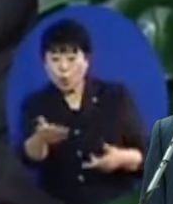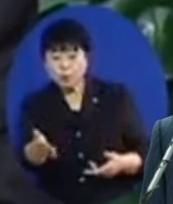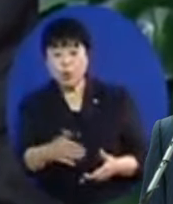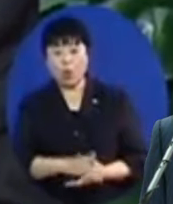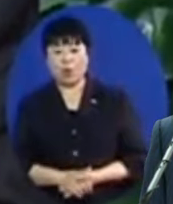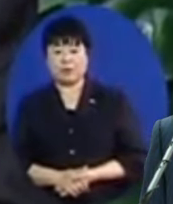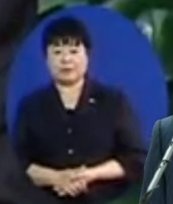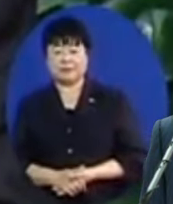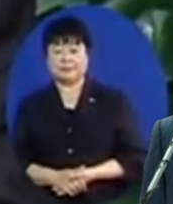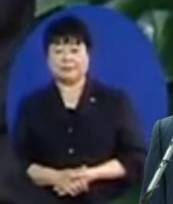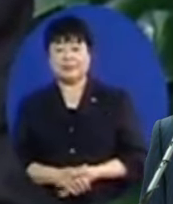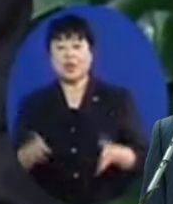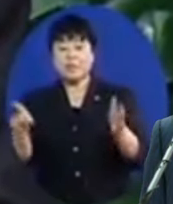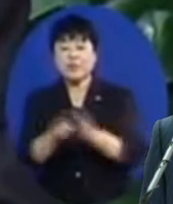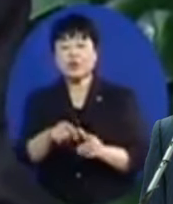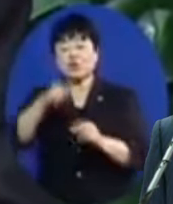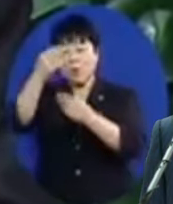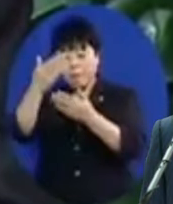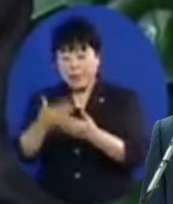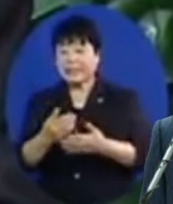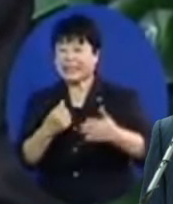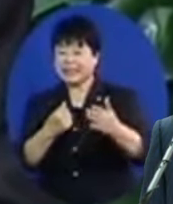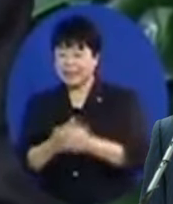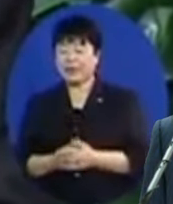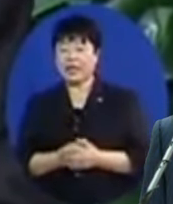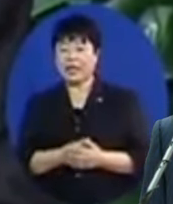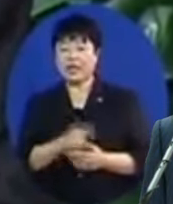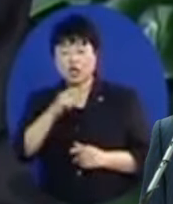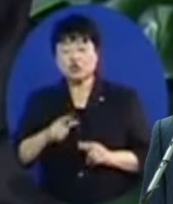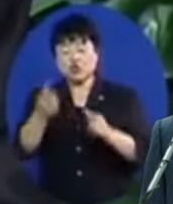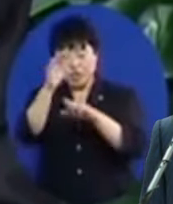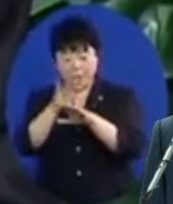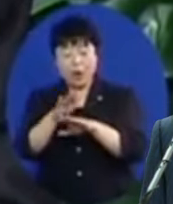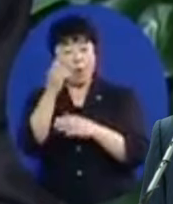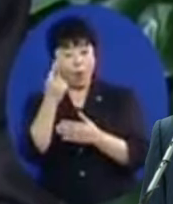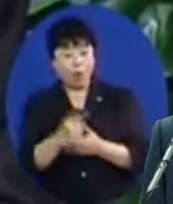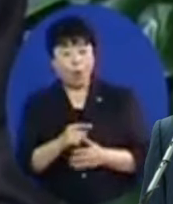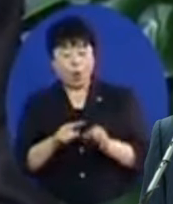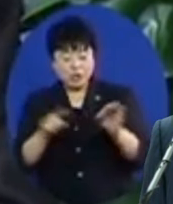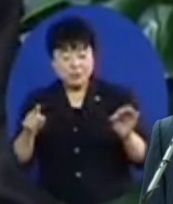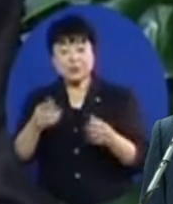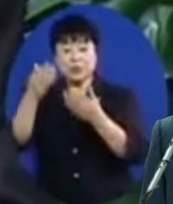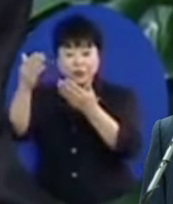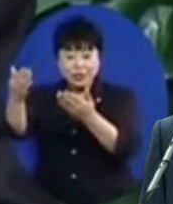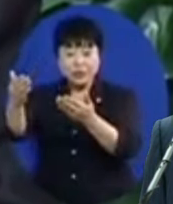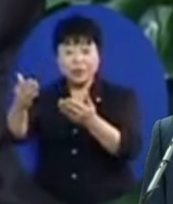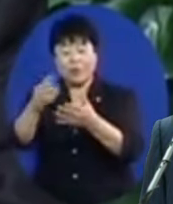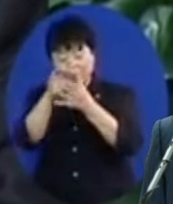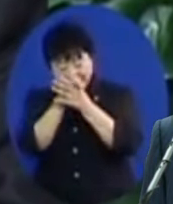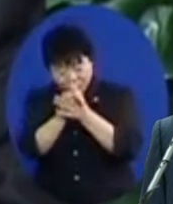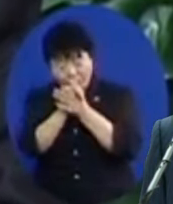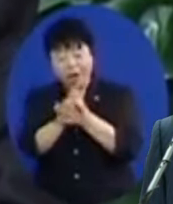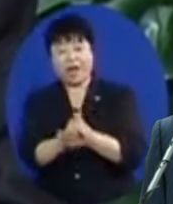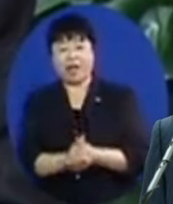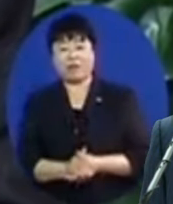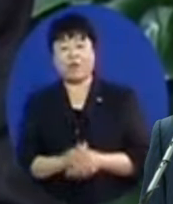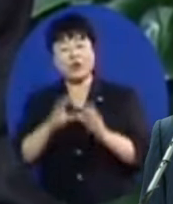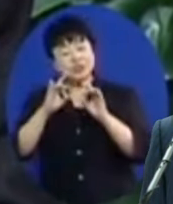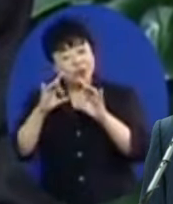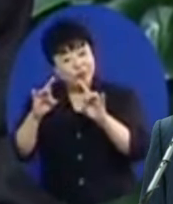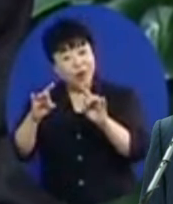됩니다. 믿고 구원을 받았으니까 주일 예배 나오고 십일조 드리고 기도하고